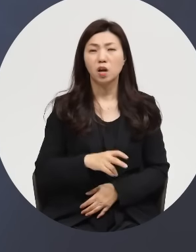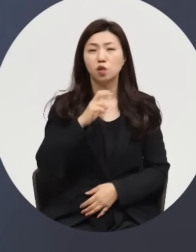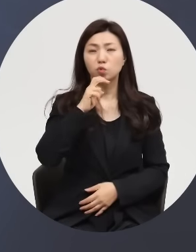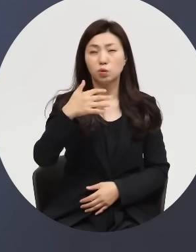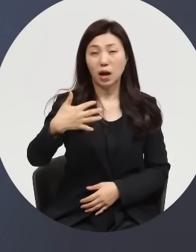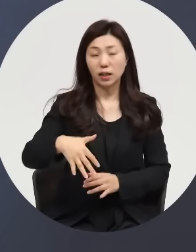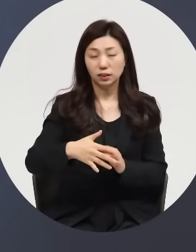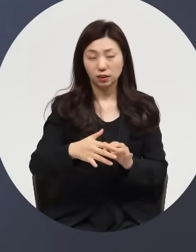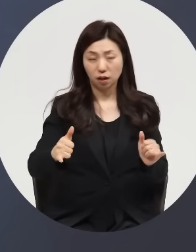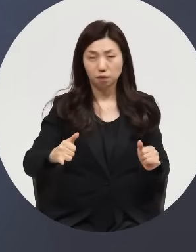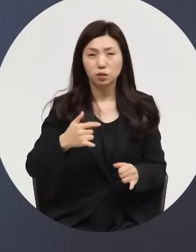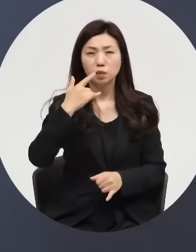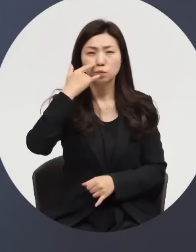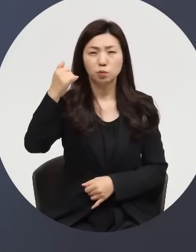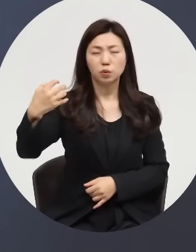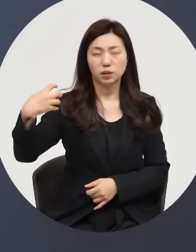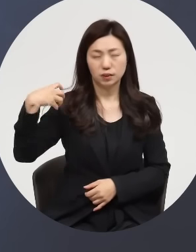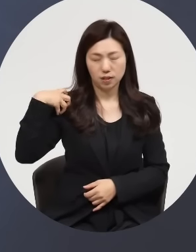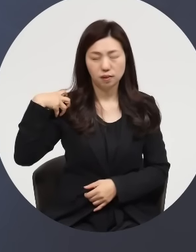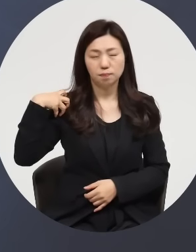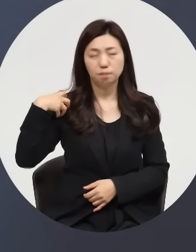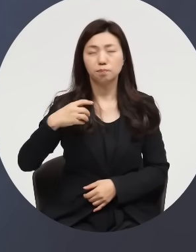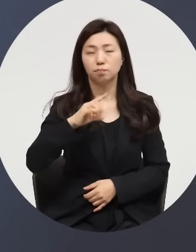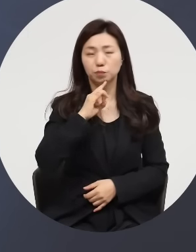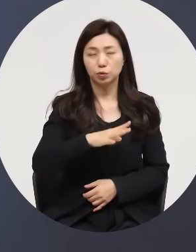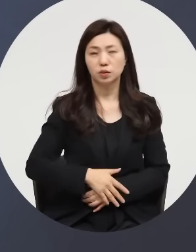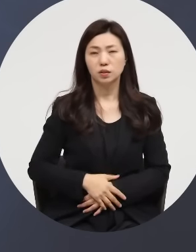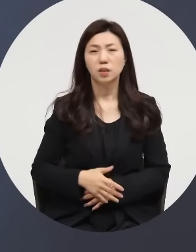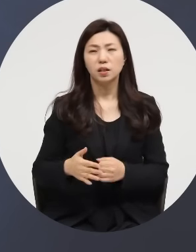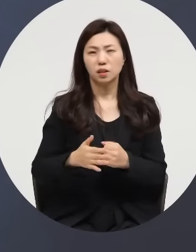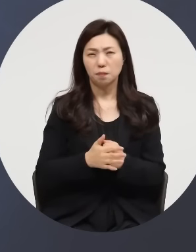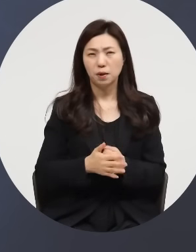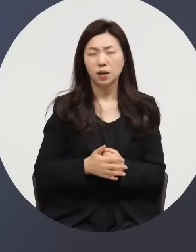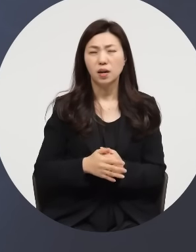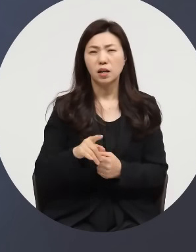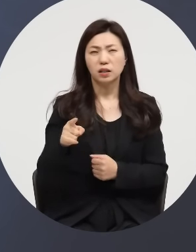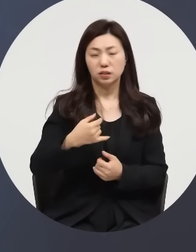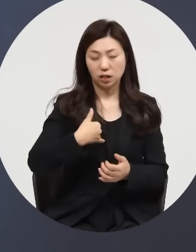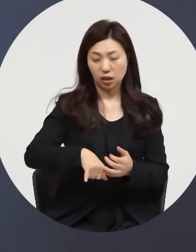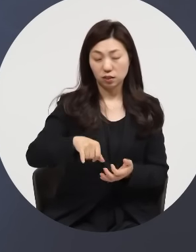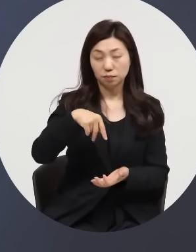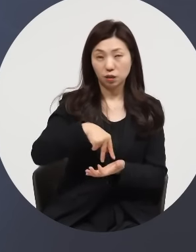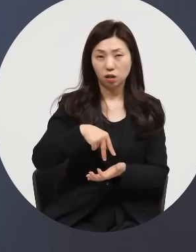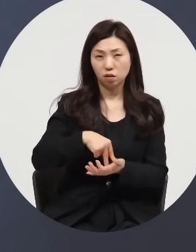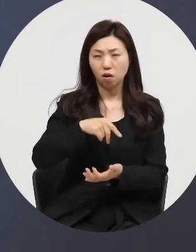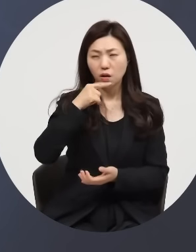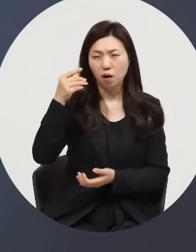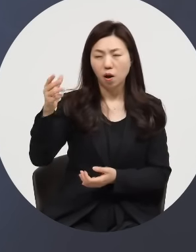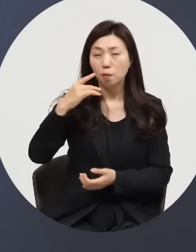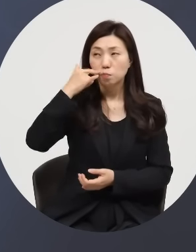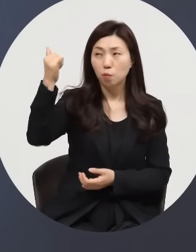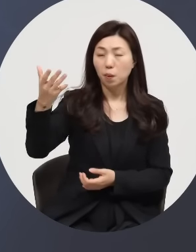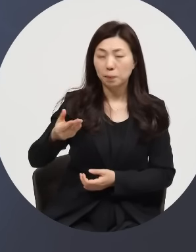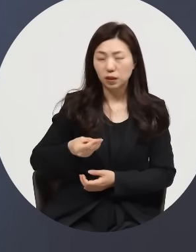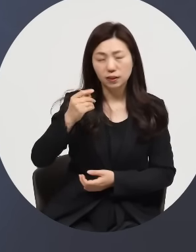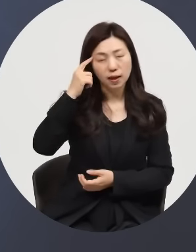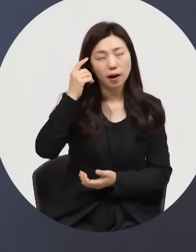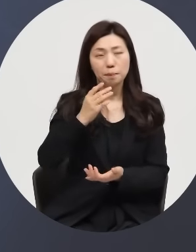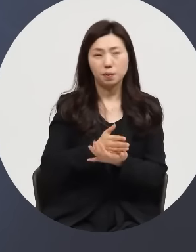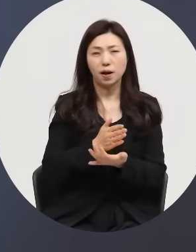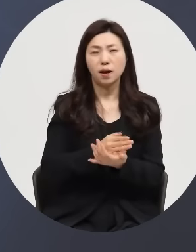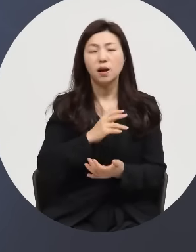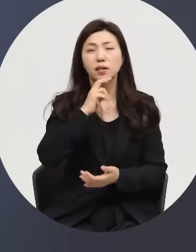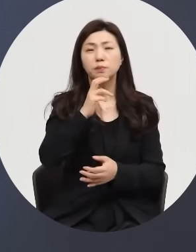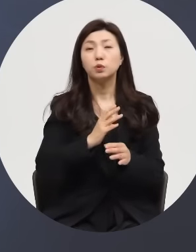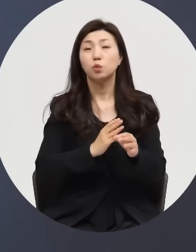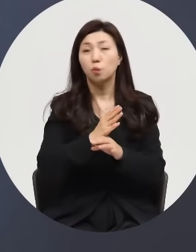보호자의 뭐다 책임이 해당되지. 그거는 자식이라 해서 그 빚으로 생각할 필요는 없다.